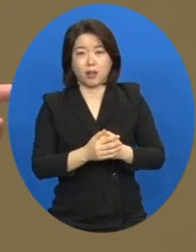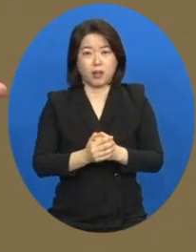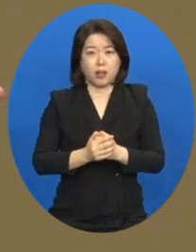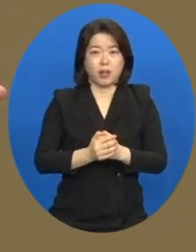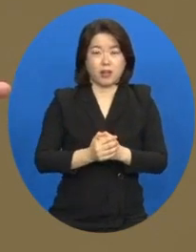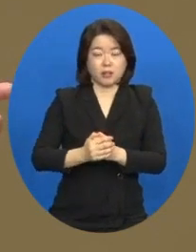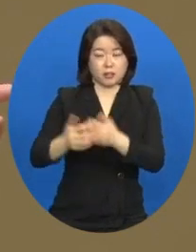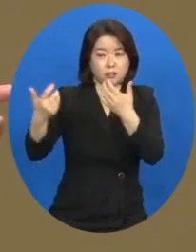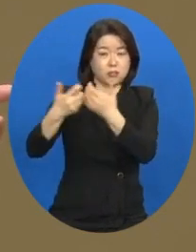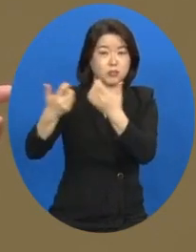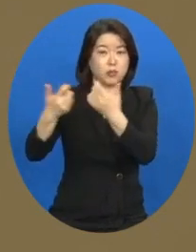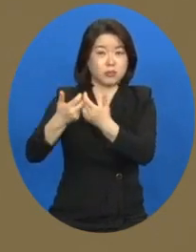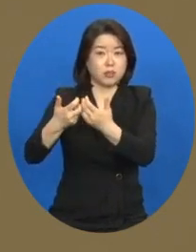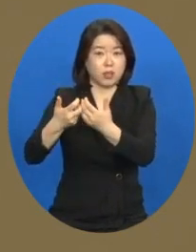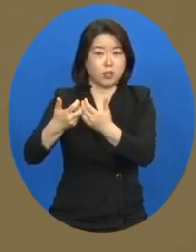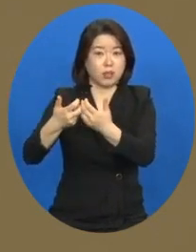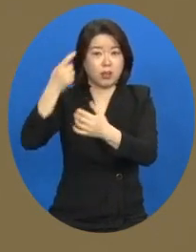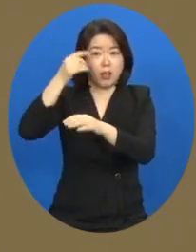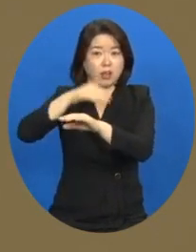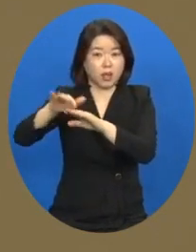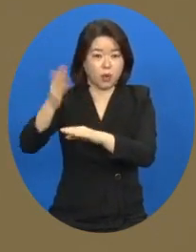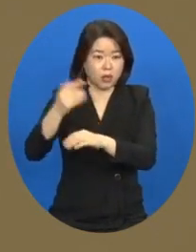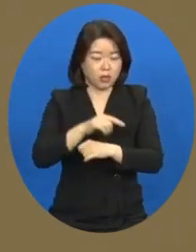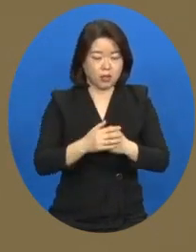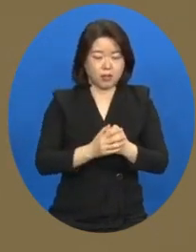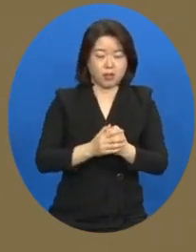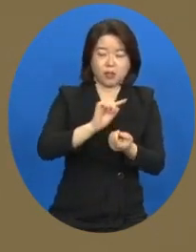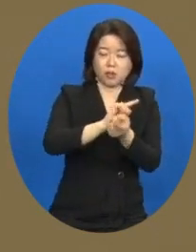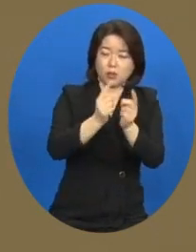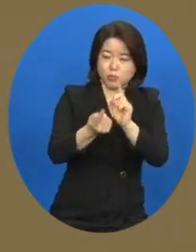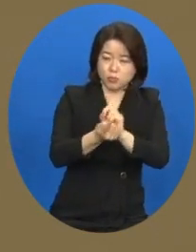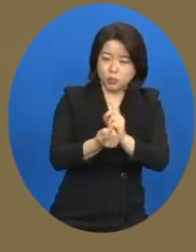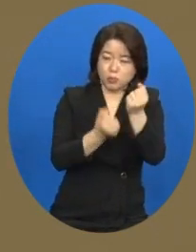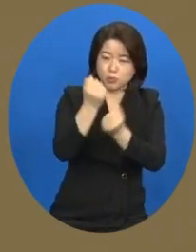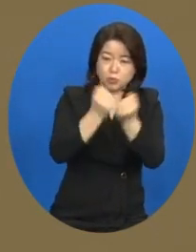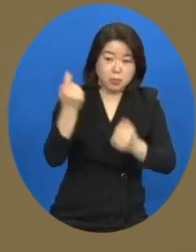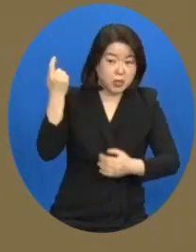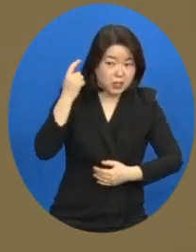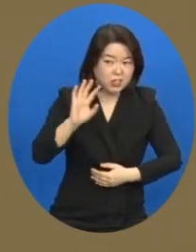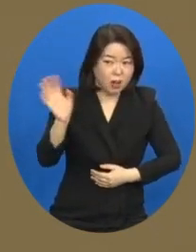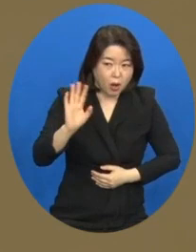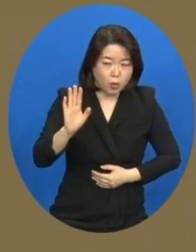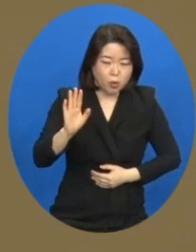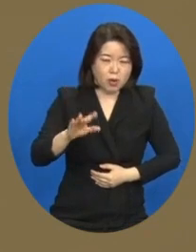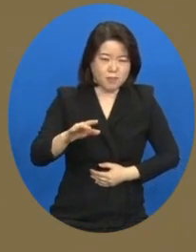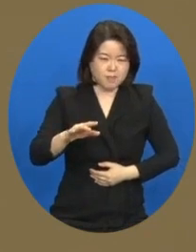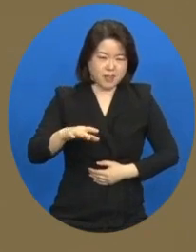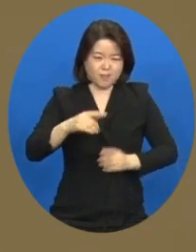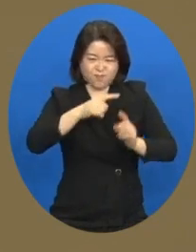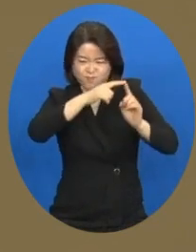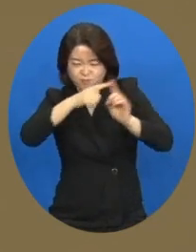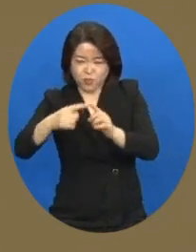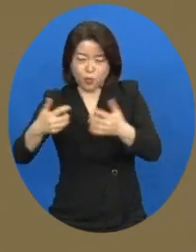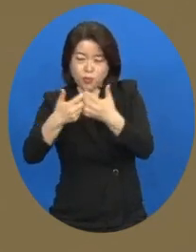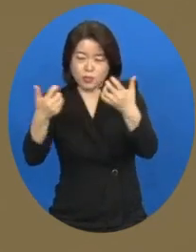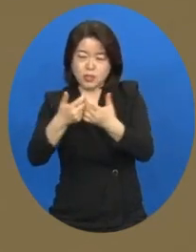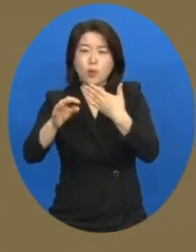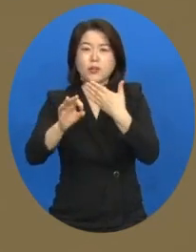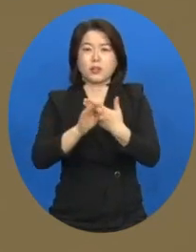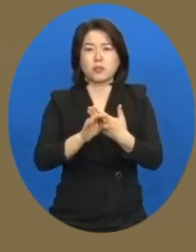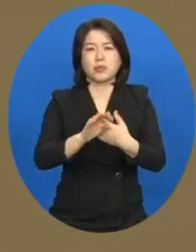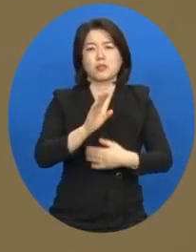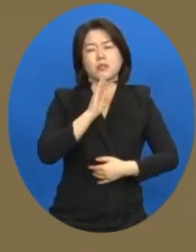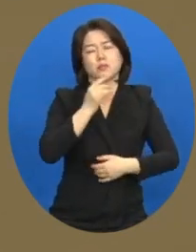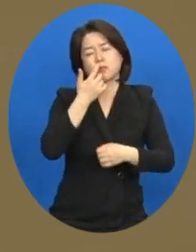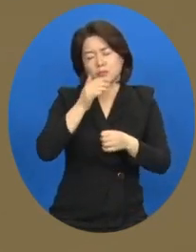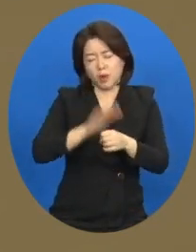전쟁을 일으키게 된 거예요. 만약에 서로 설명 듣지 않고 싸우기부터 했다면 참 이보다 기가 막힌 일이